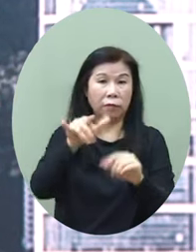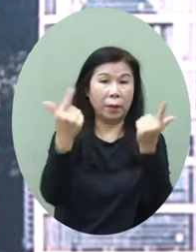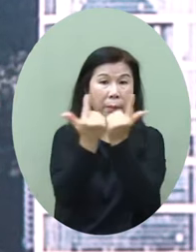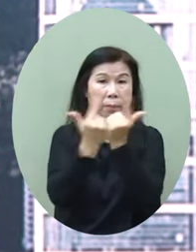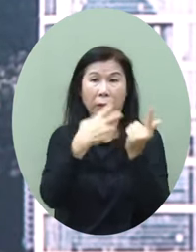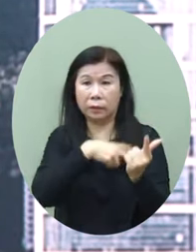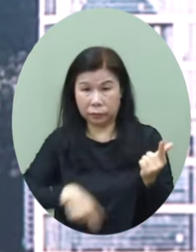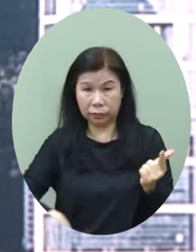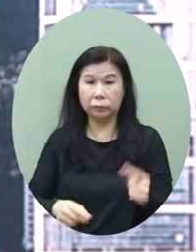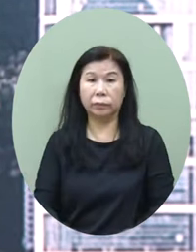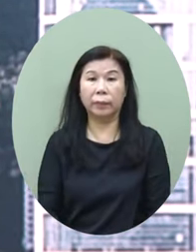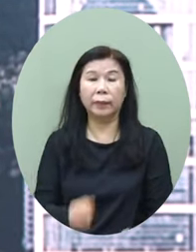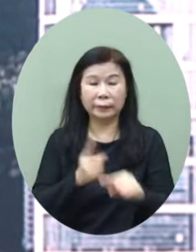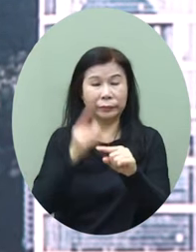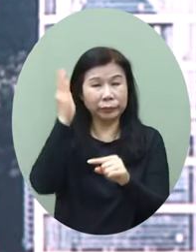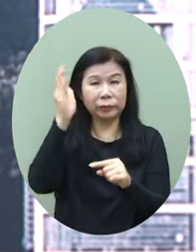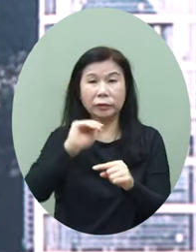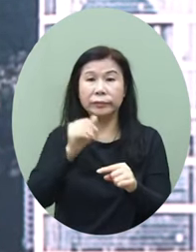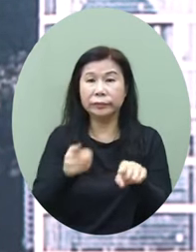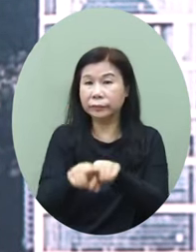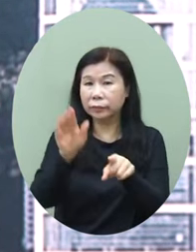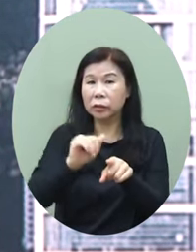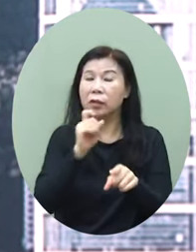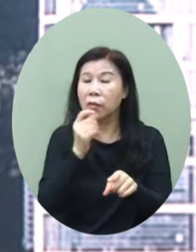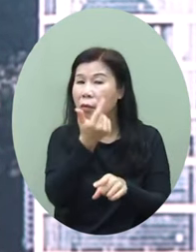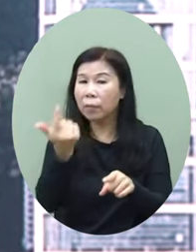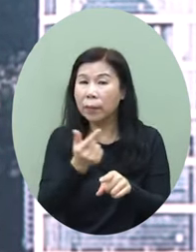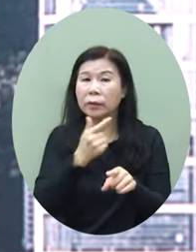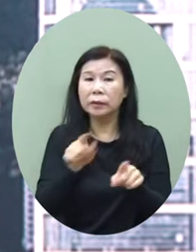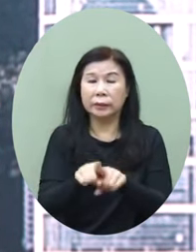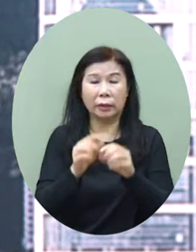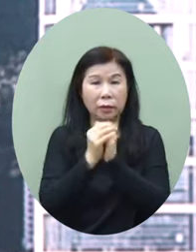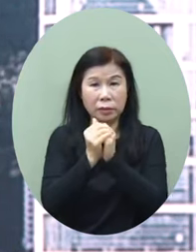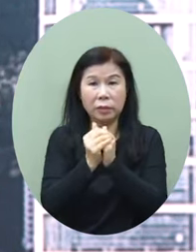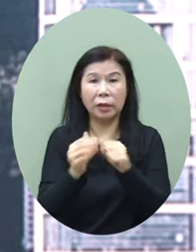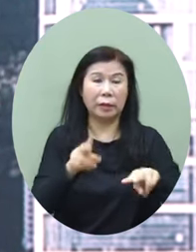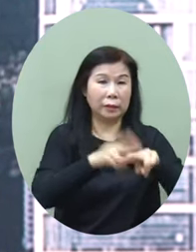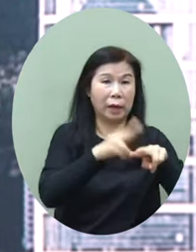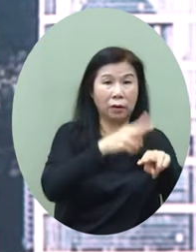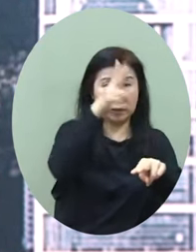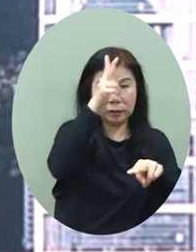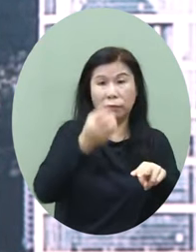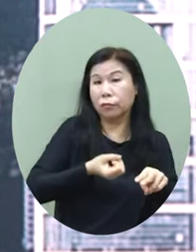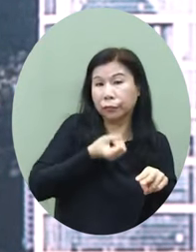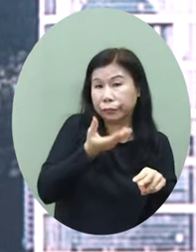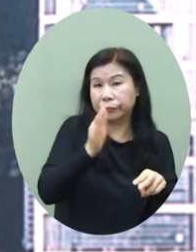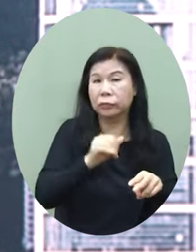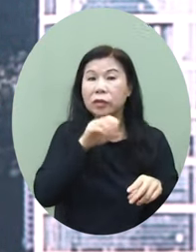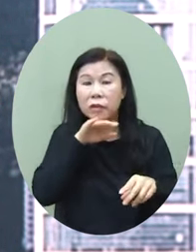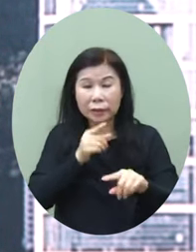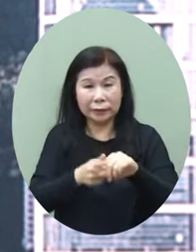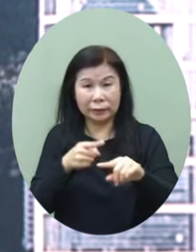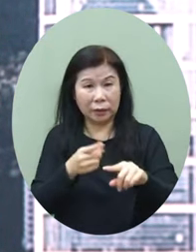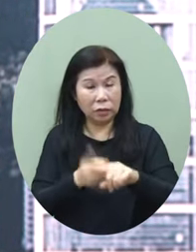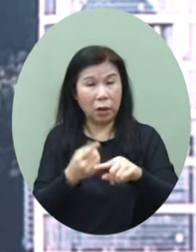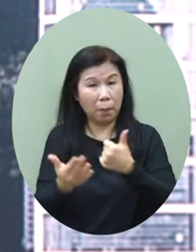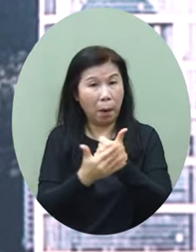已經希望能夠多一點的保證所以跟中央提出如果有需要